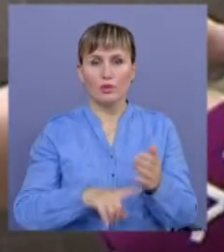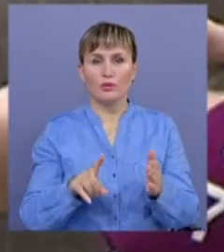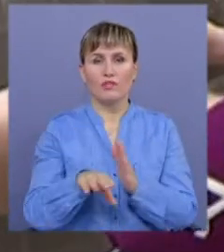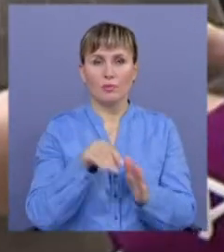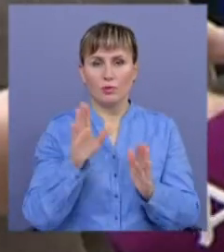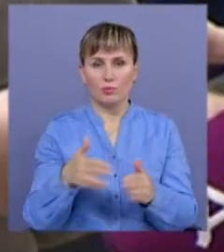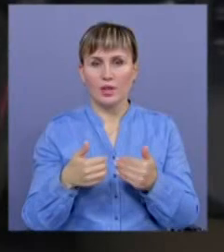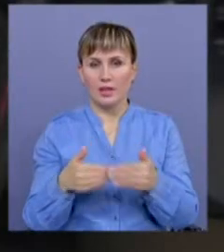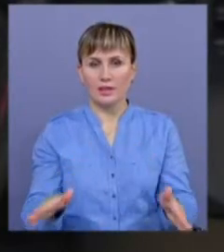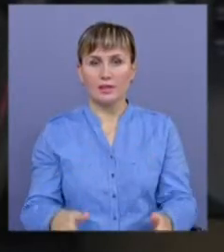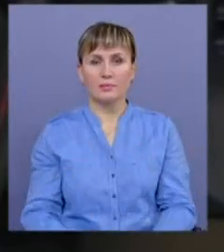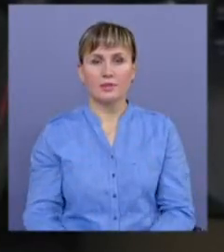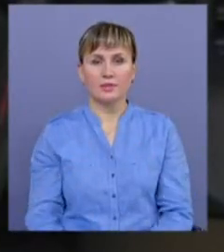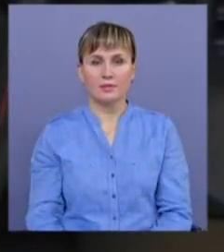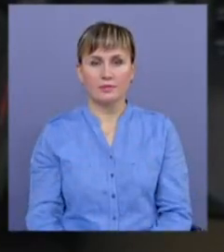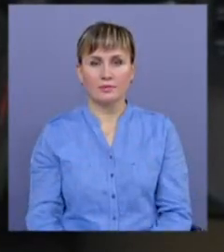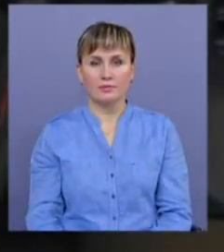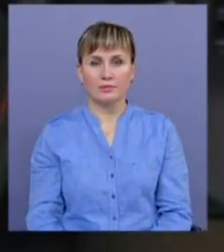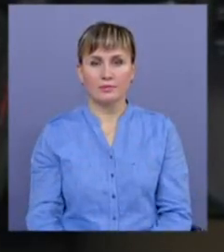выборы будут открытыми.